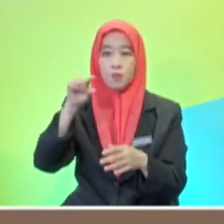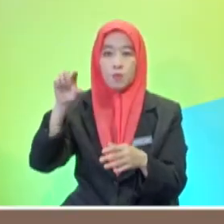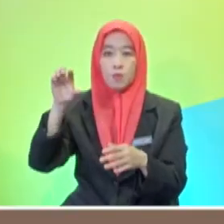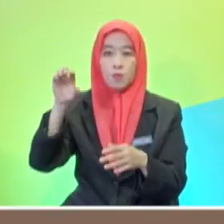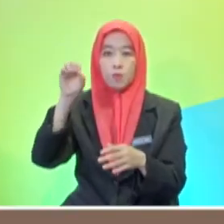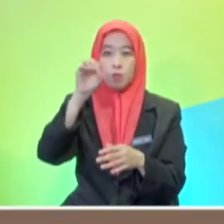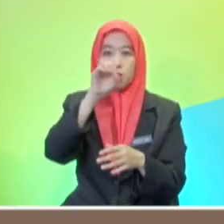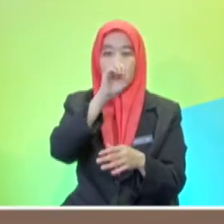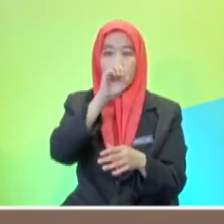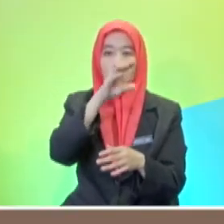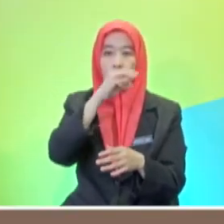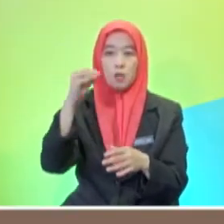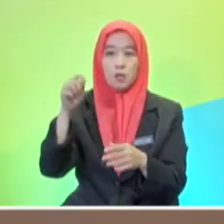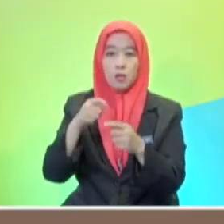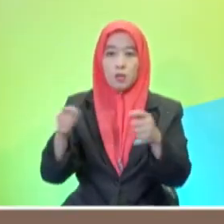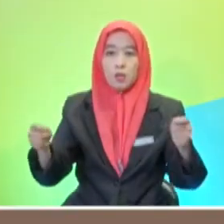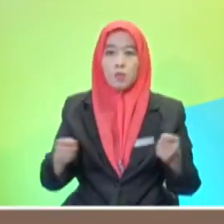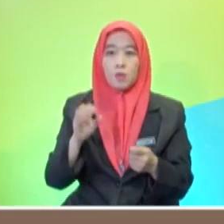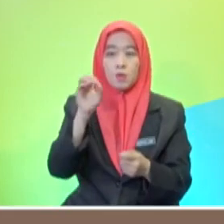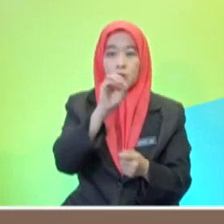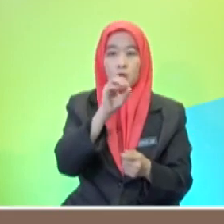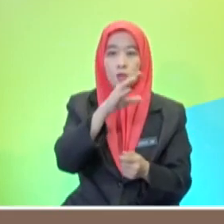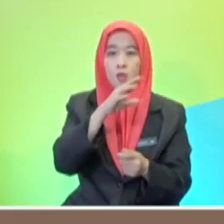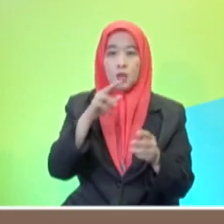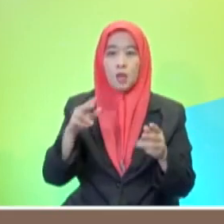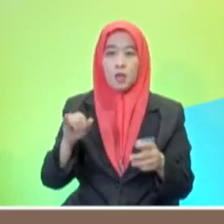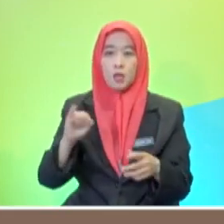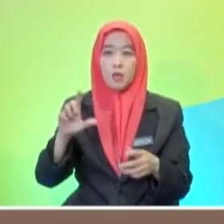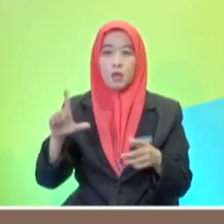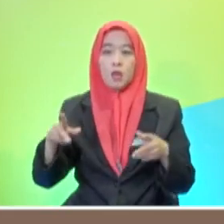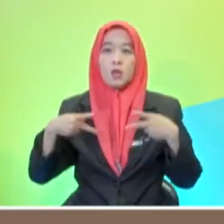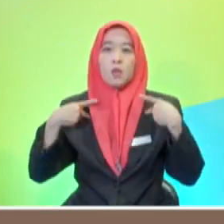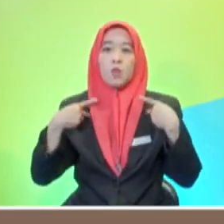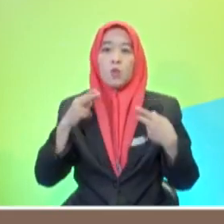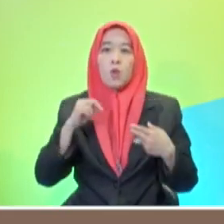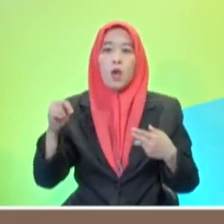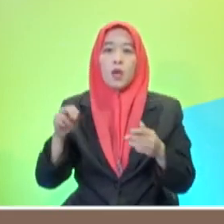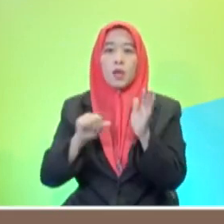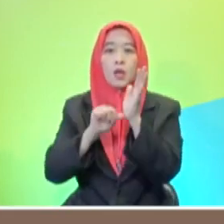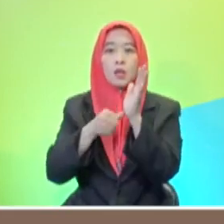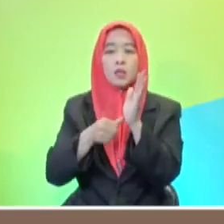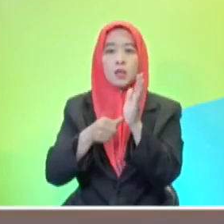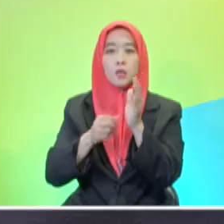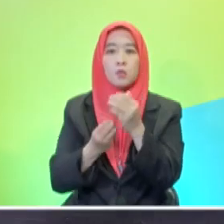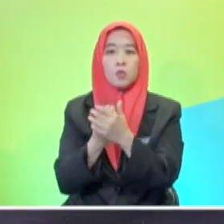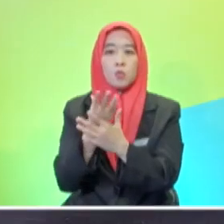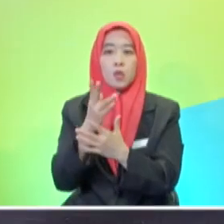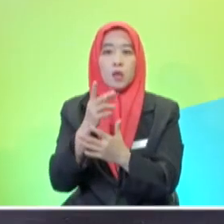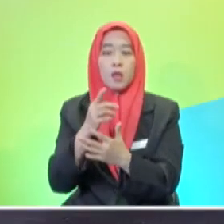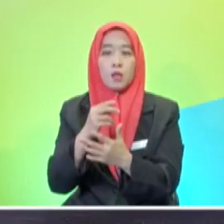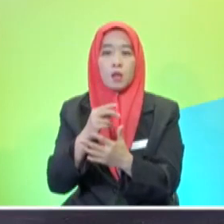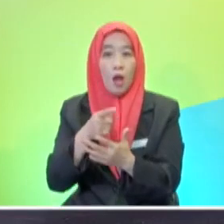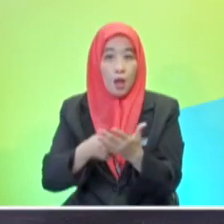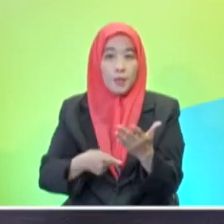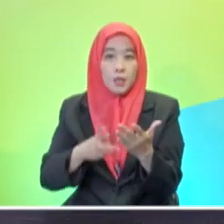Tempat kosong dan tempat kosong ialah keperluan asas tumbuhan. Apakah keperluan asas tumbuhan murid-murid tadi? Apakah